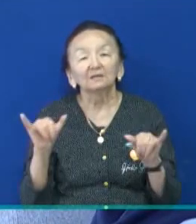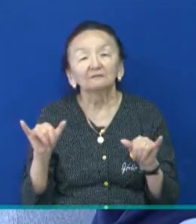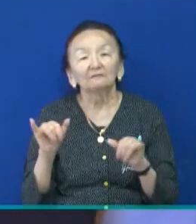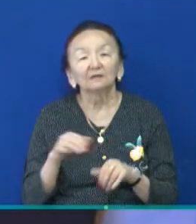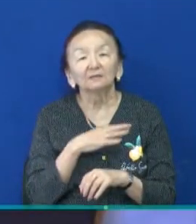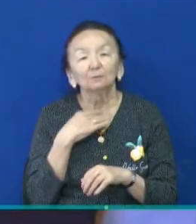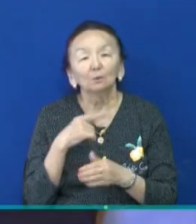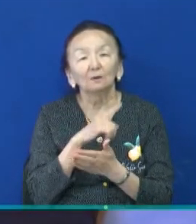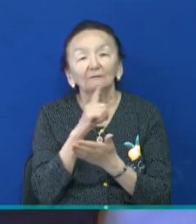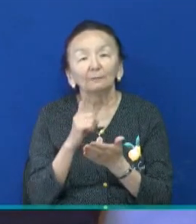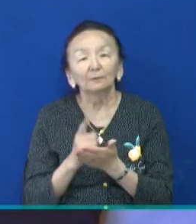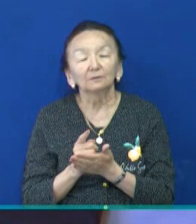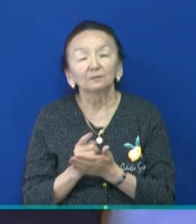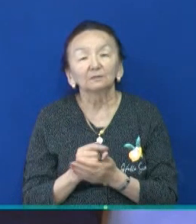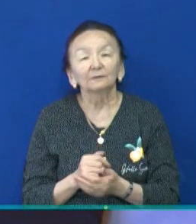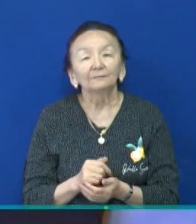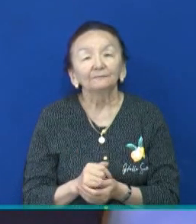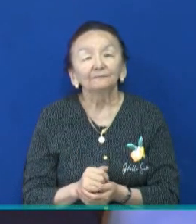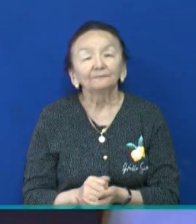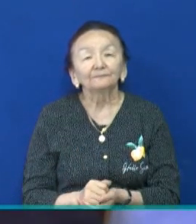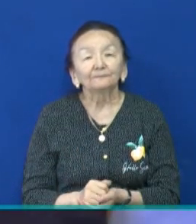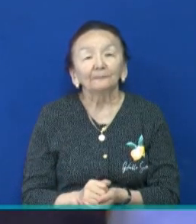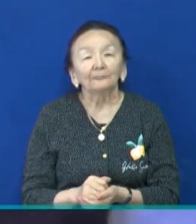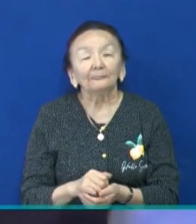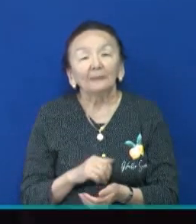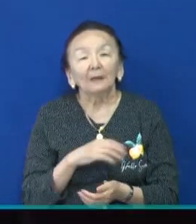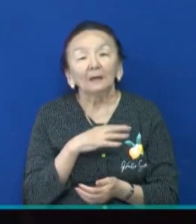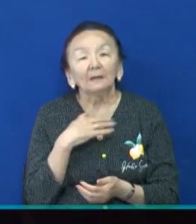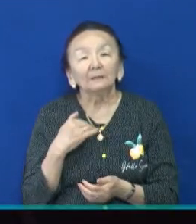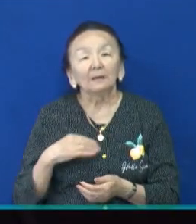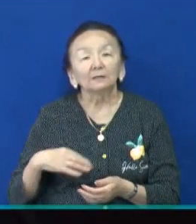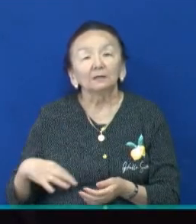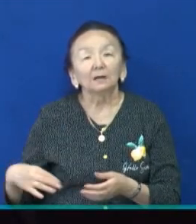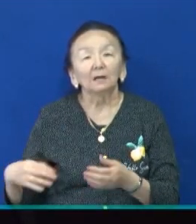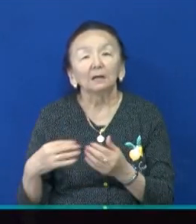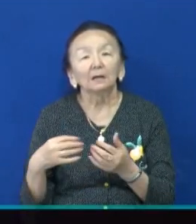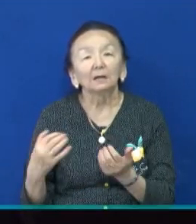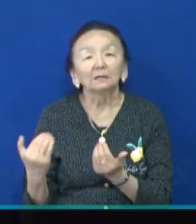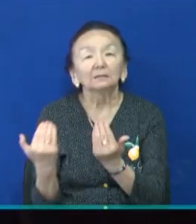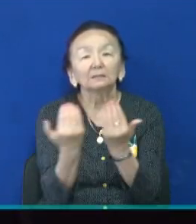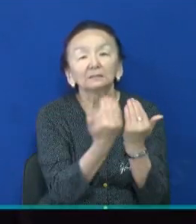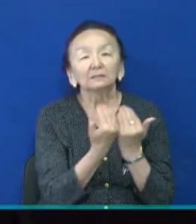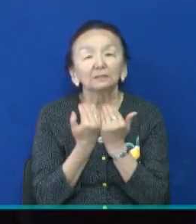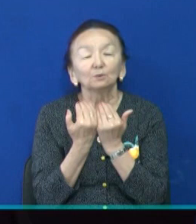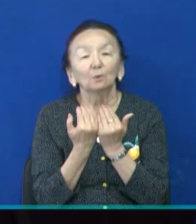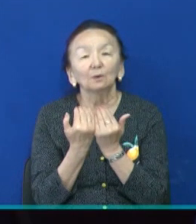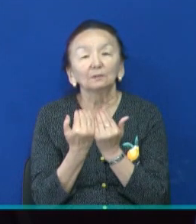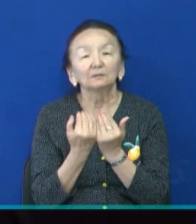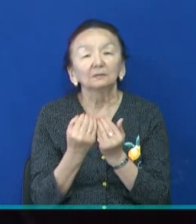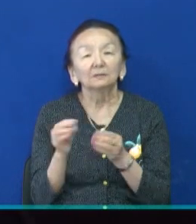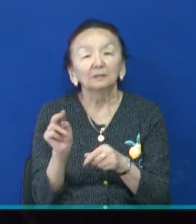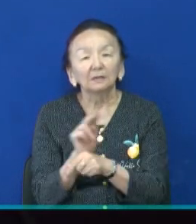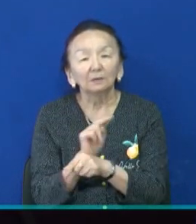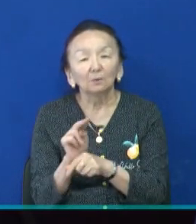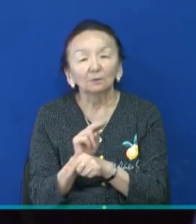ұсыныстар айтылды. Біз премьер-лигаға ұшақтық. Біздің стадионымыз бір талай жыл ремонт